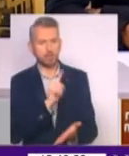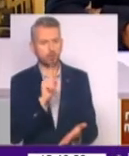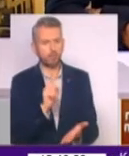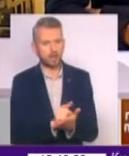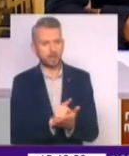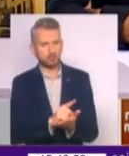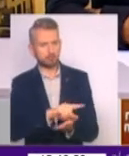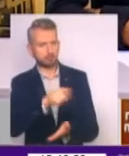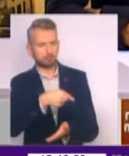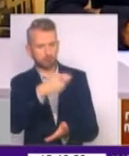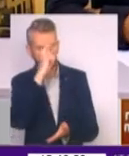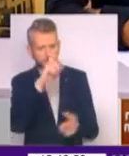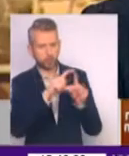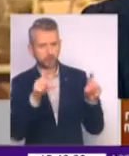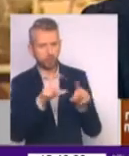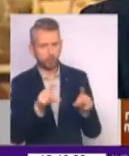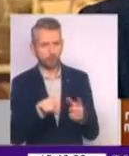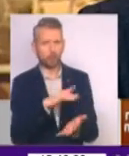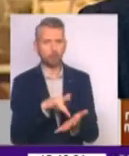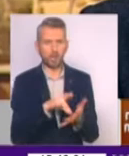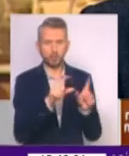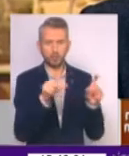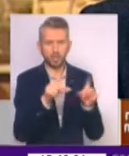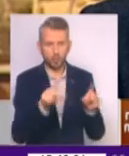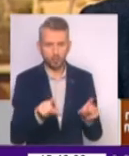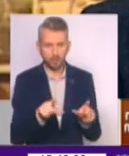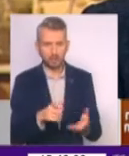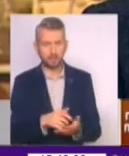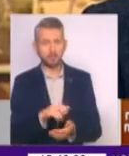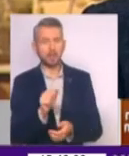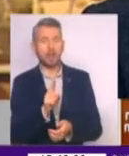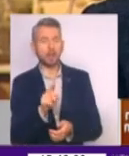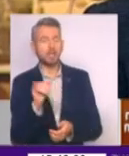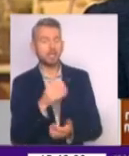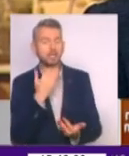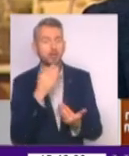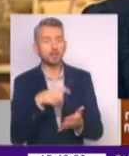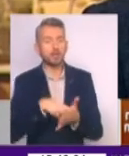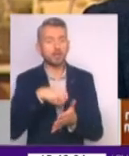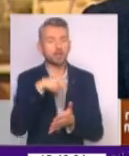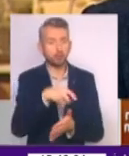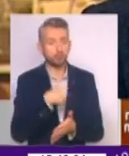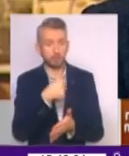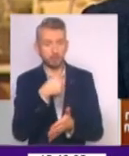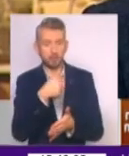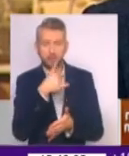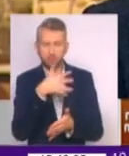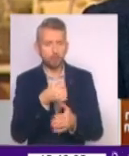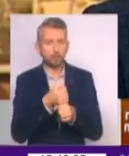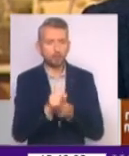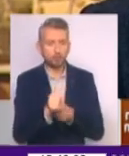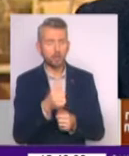державні установи, вибачте, комунальні установи міста, але й звернутися з листом, ми їх не можемо змусити, але до